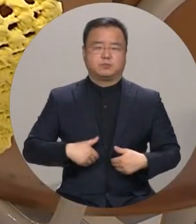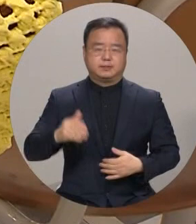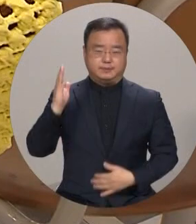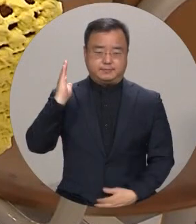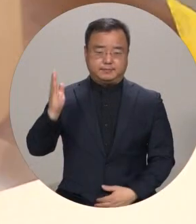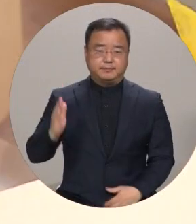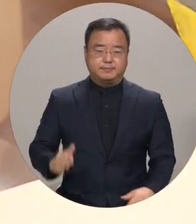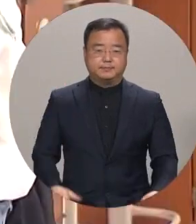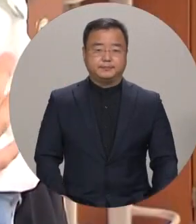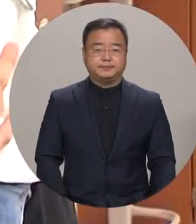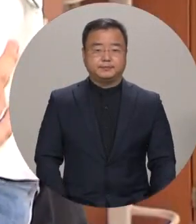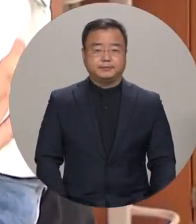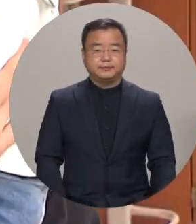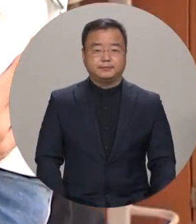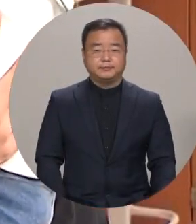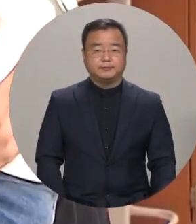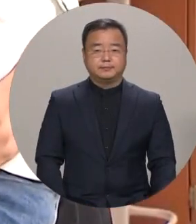들어보시죠.